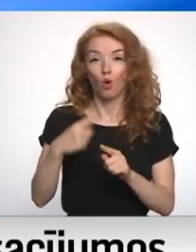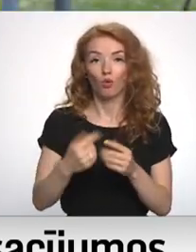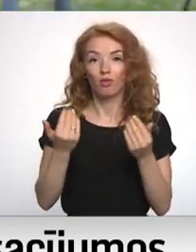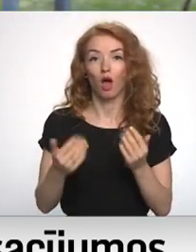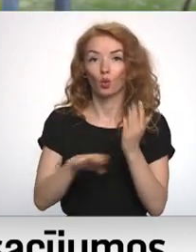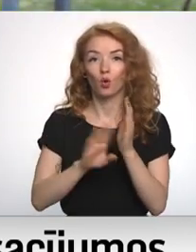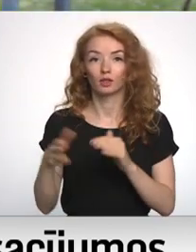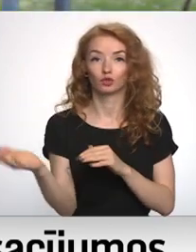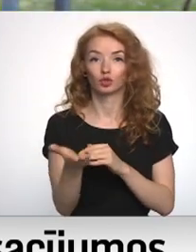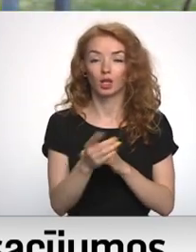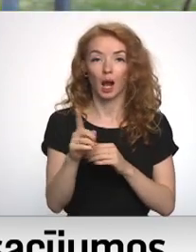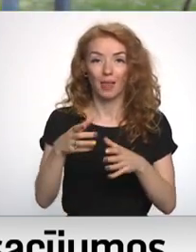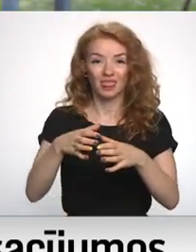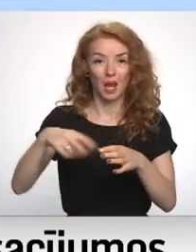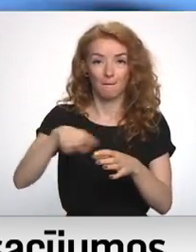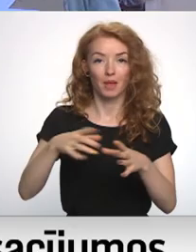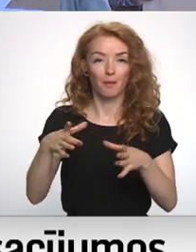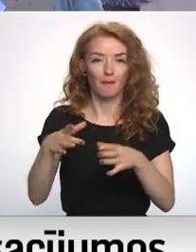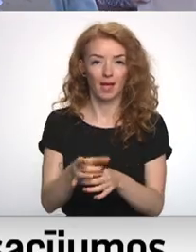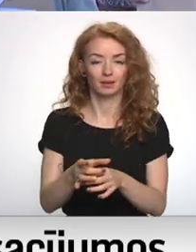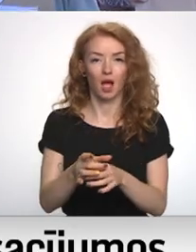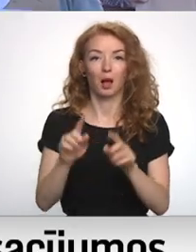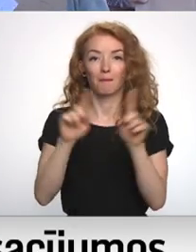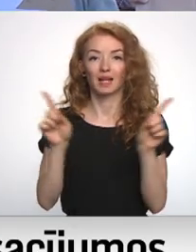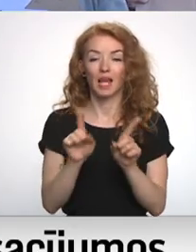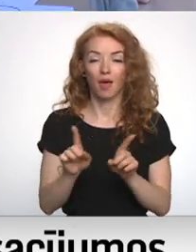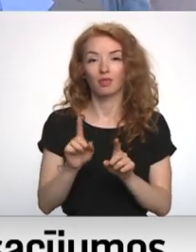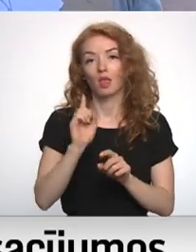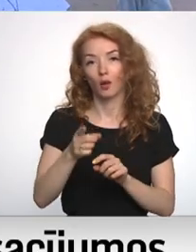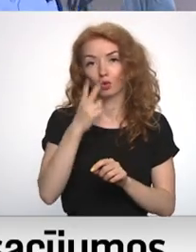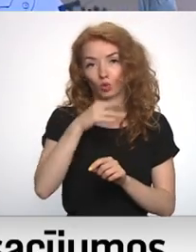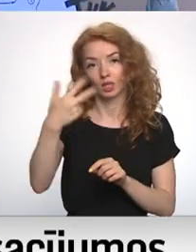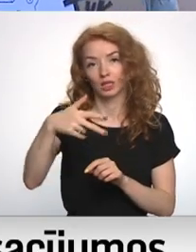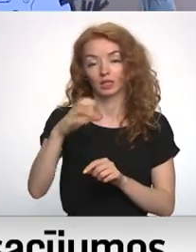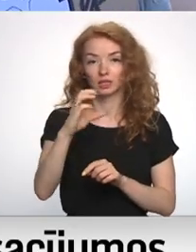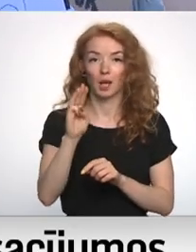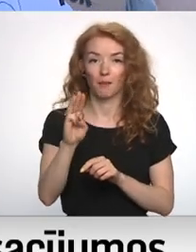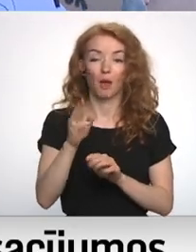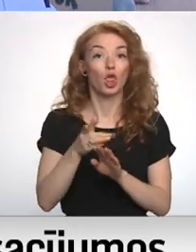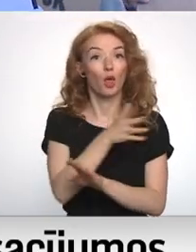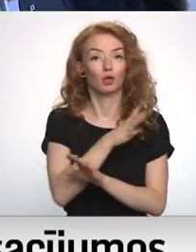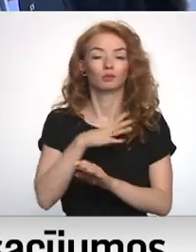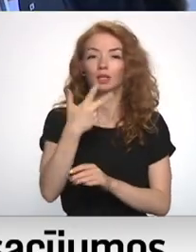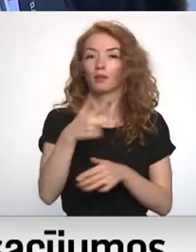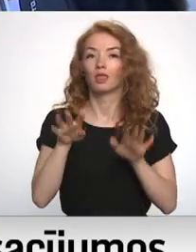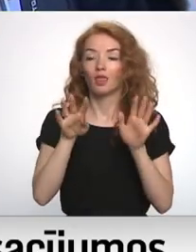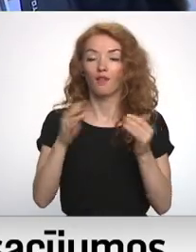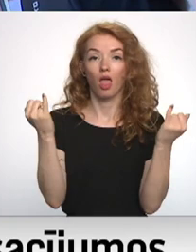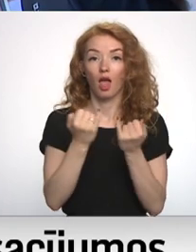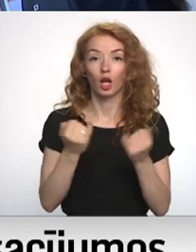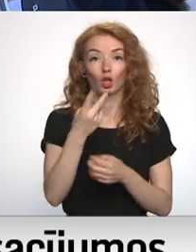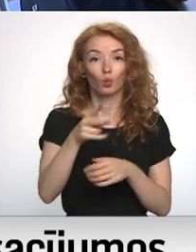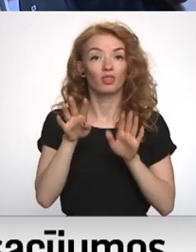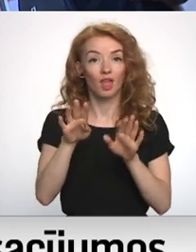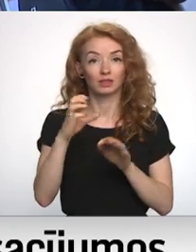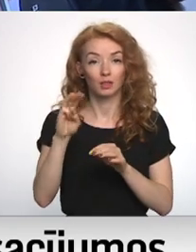cirst kokus ar mazāku diametru nekā iepriekš. Priedzes diametram jāsasniedz 30 cm, nevis 39. Eglei